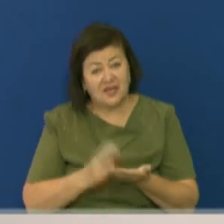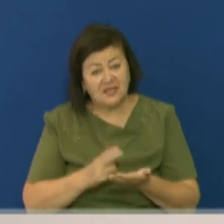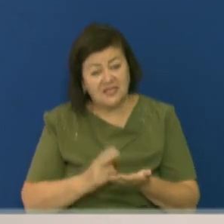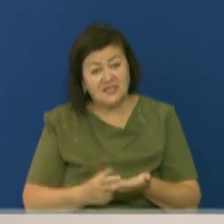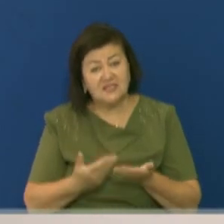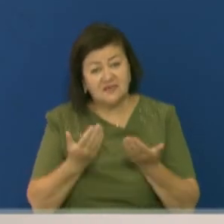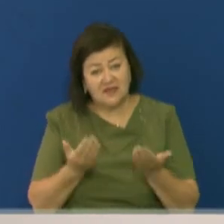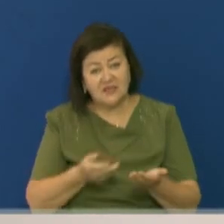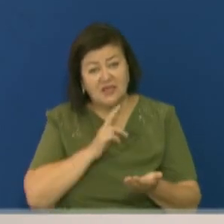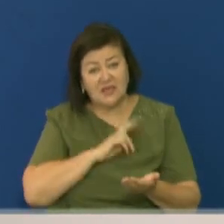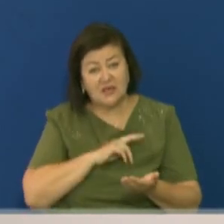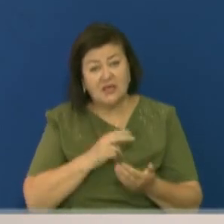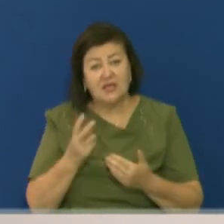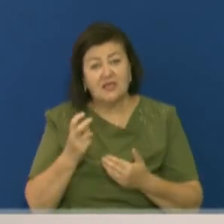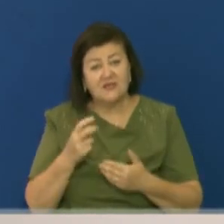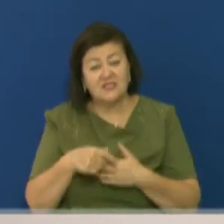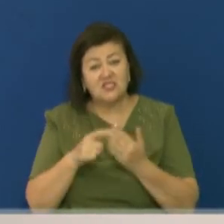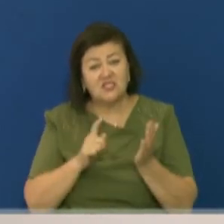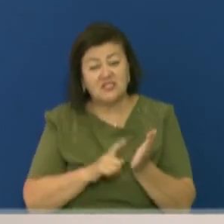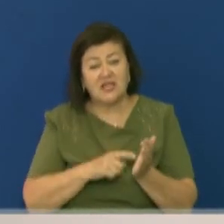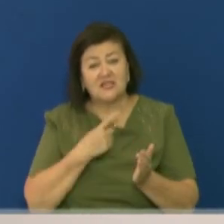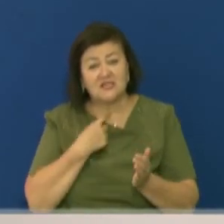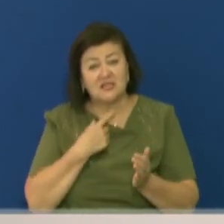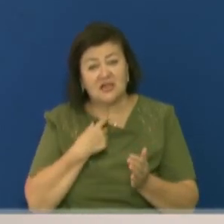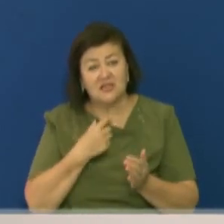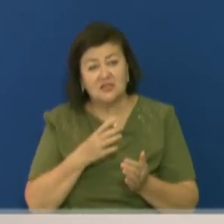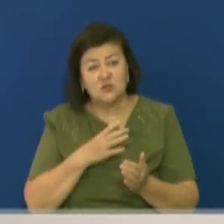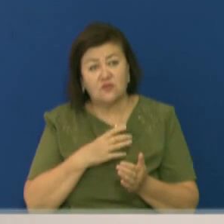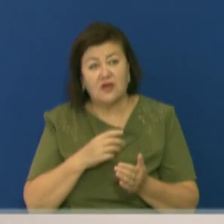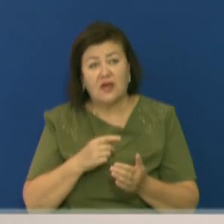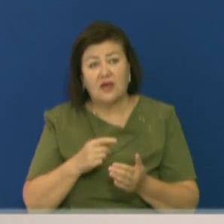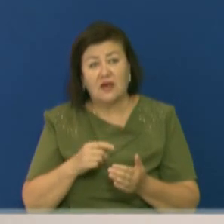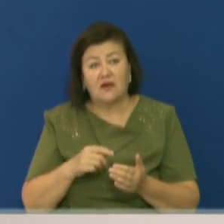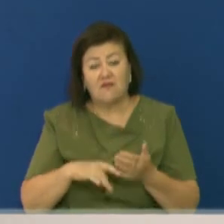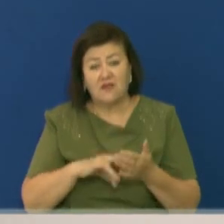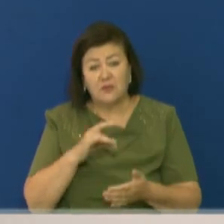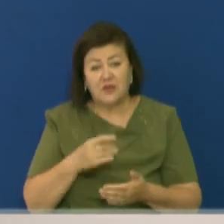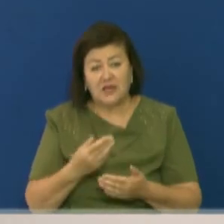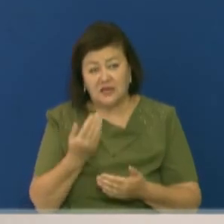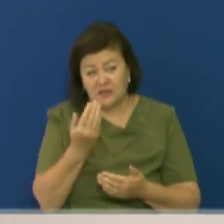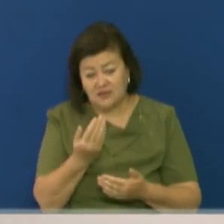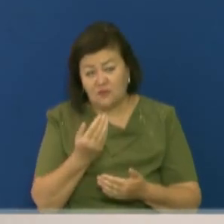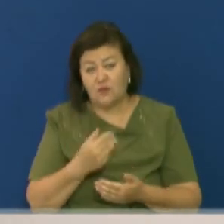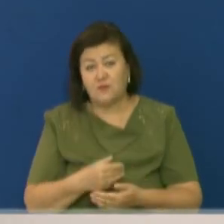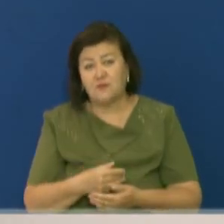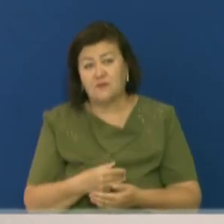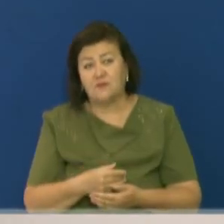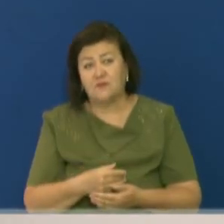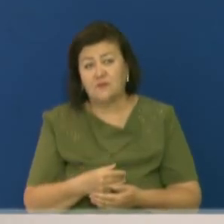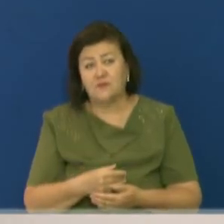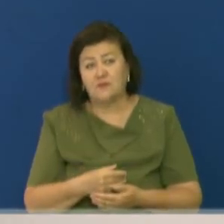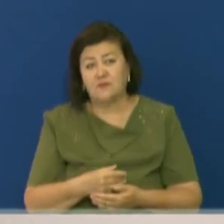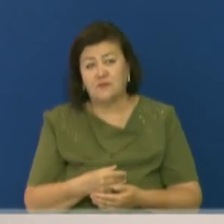Мен 216 дауыспен ұттым. Екінші орын алған ағамыз Өміртаев Ардаға,